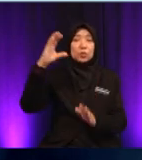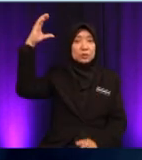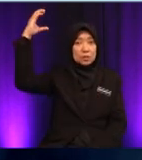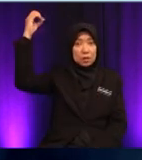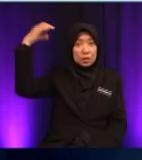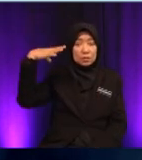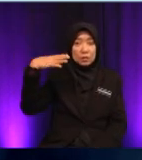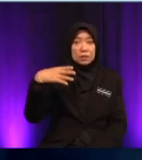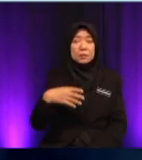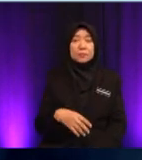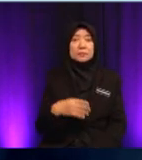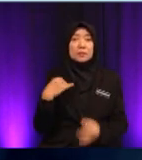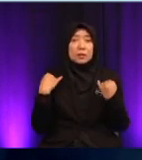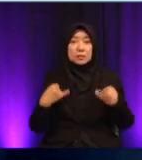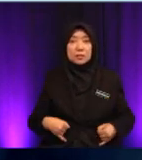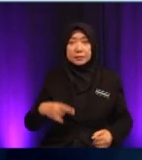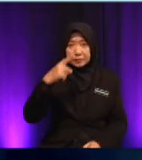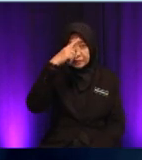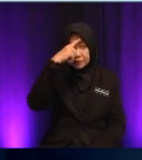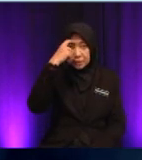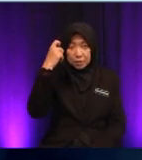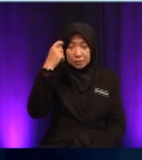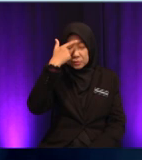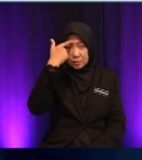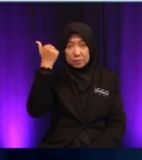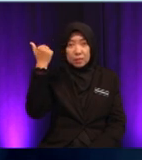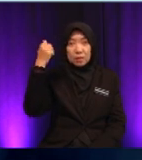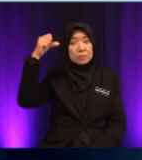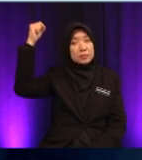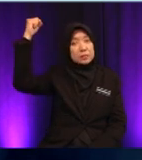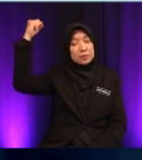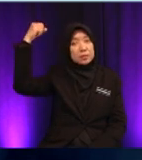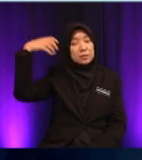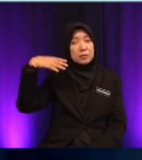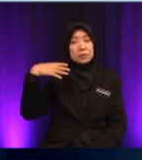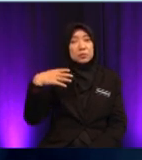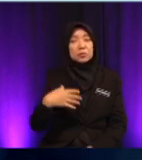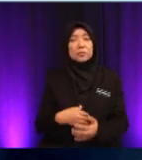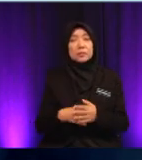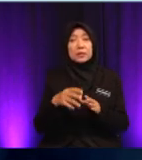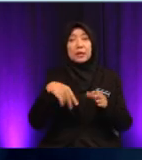pemancar hitam Kenapa yang dihasilkan bergantung pada suhu